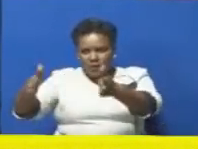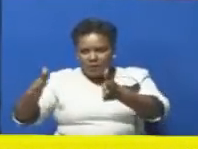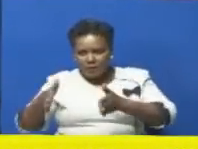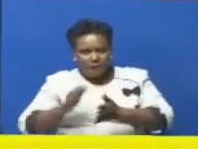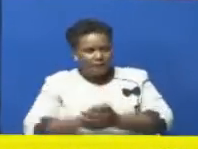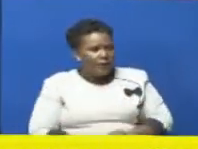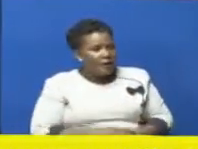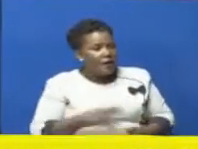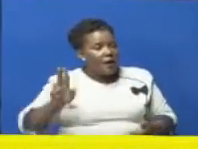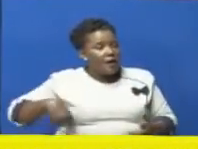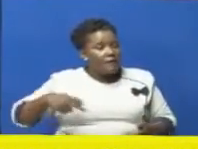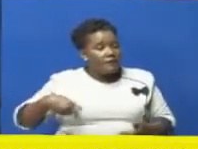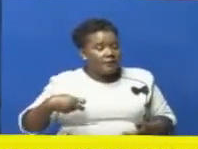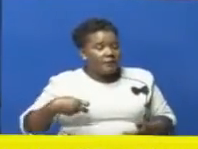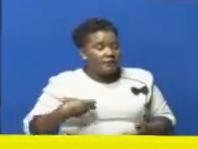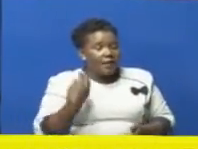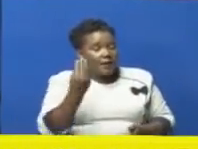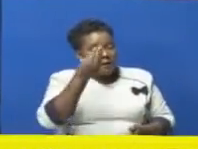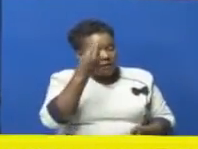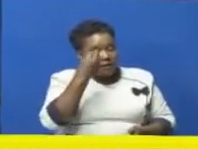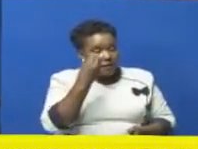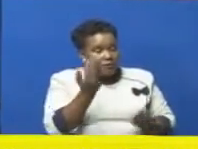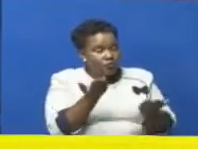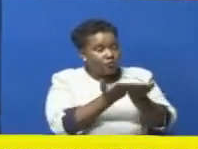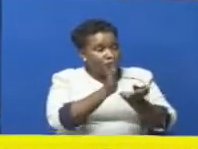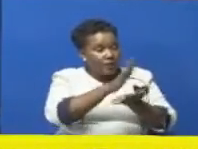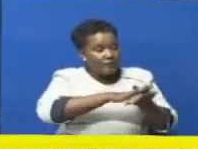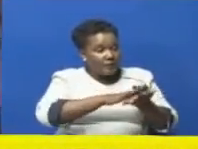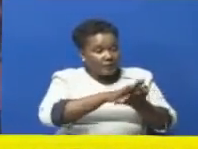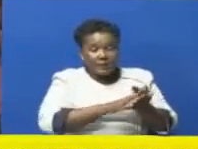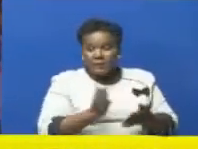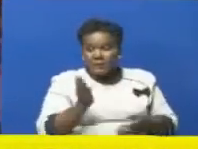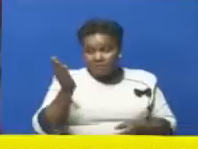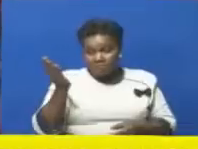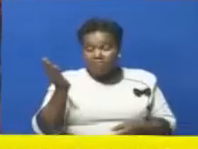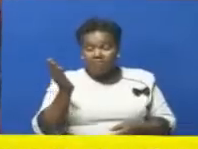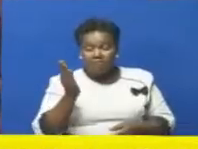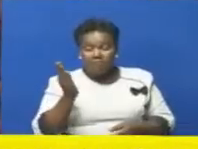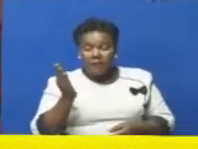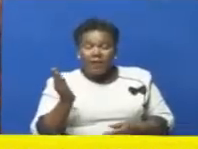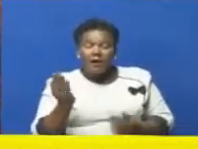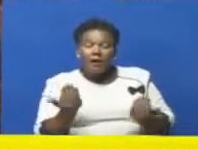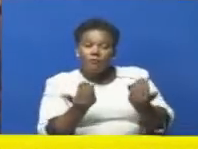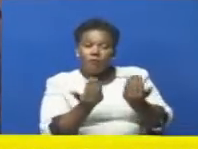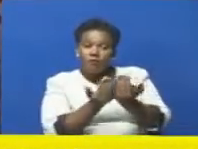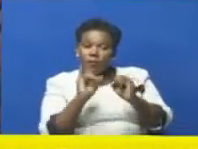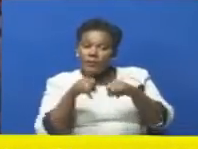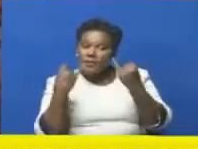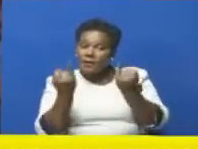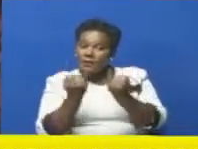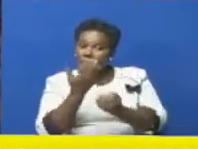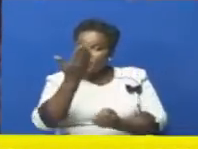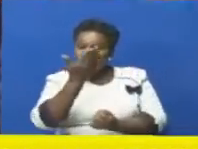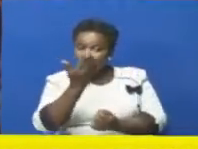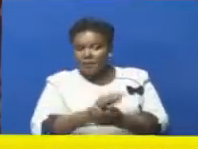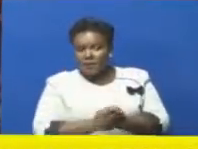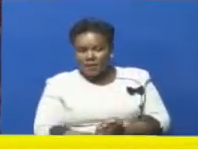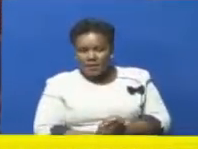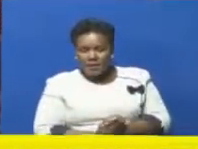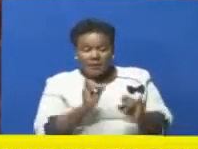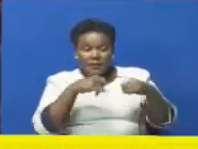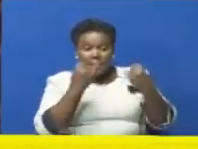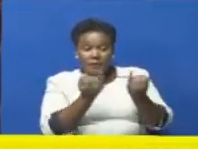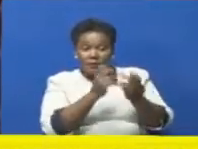wa msingi Manispaa Ubungo mwalimu Abduli Buheti akatoa rai kwa taasisi zingine zisizo za